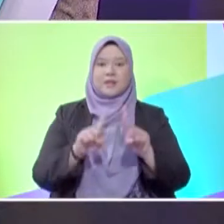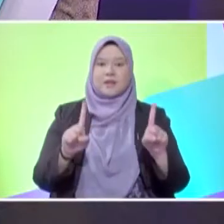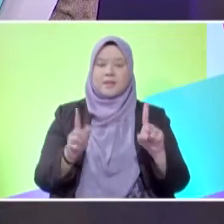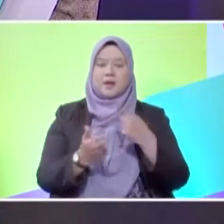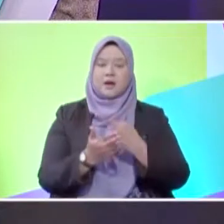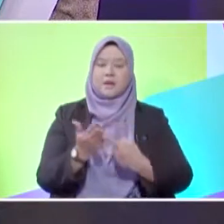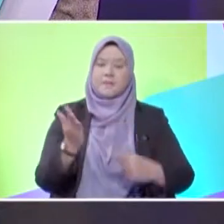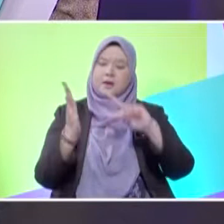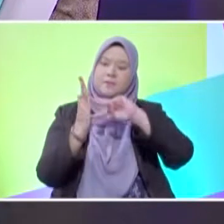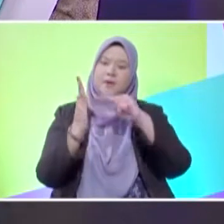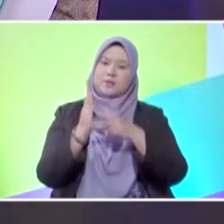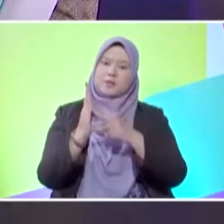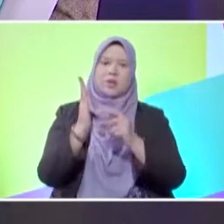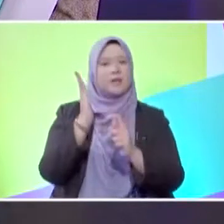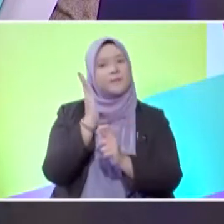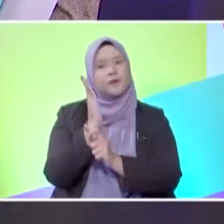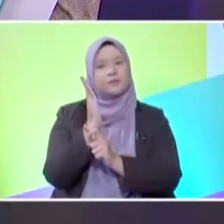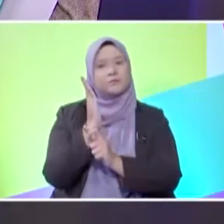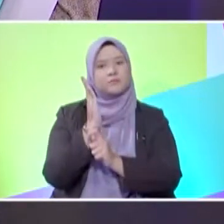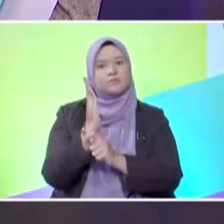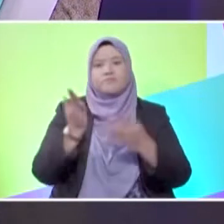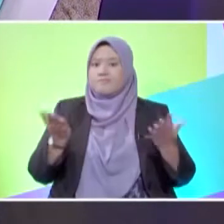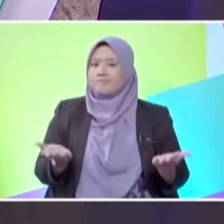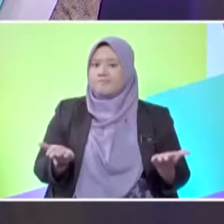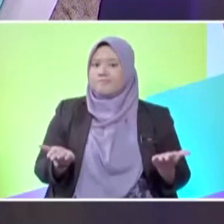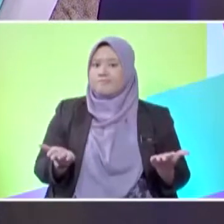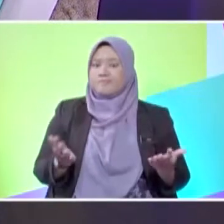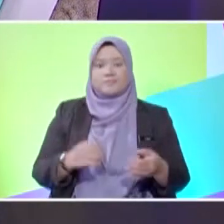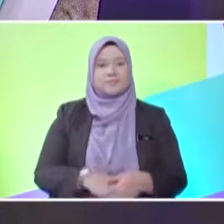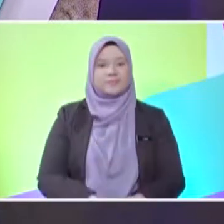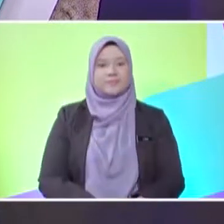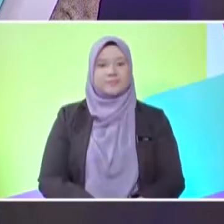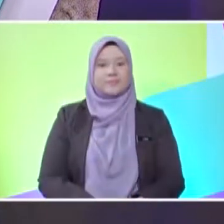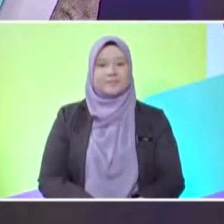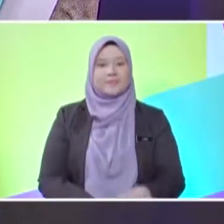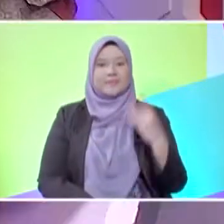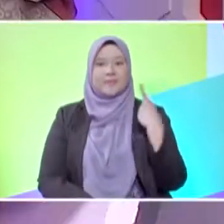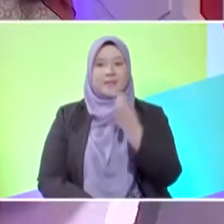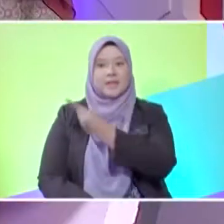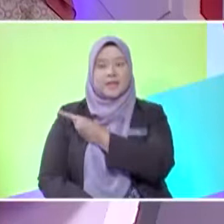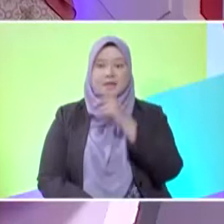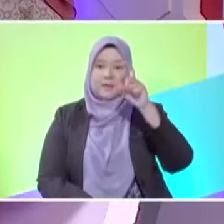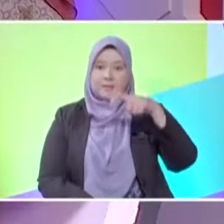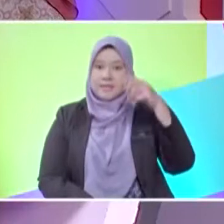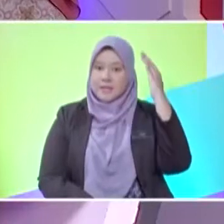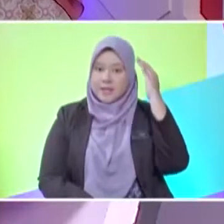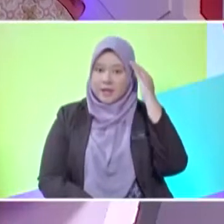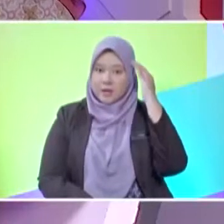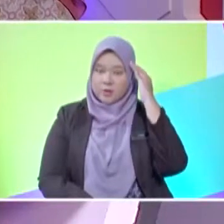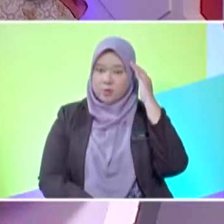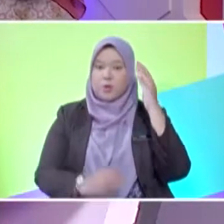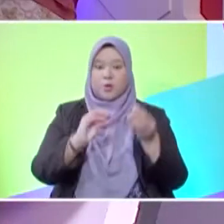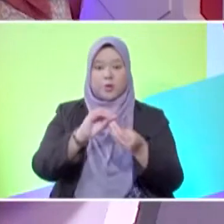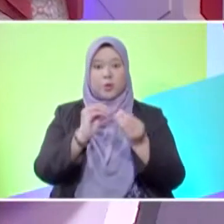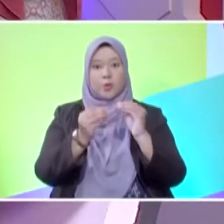rangkaian boje fakta Sasmi kita akan ada nombok DJ ah numbuh satu biji mata